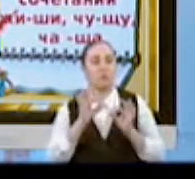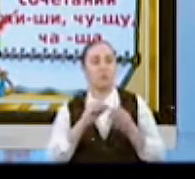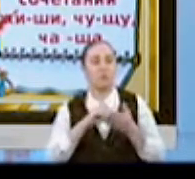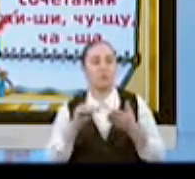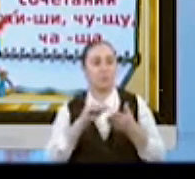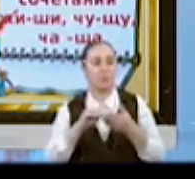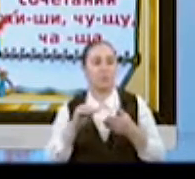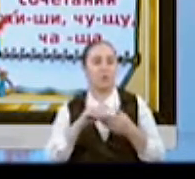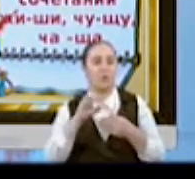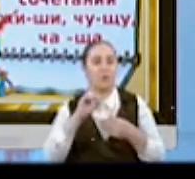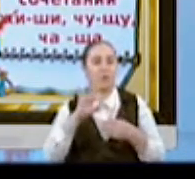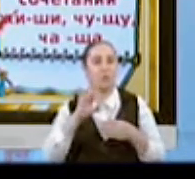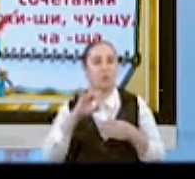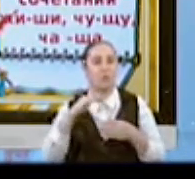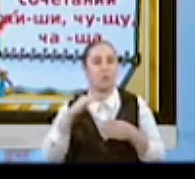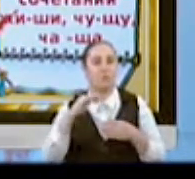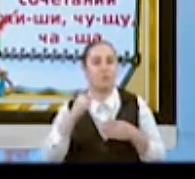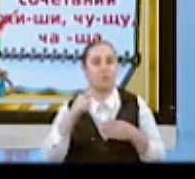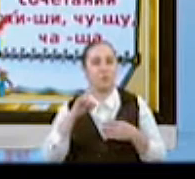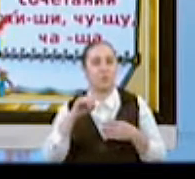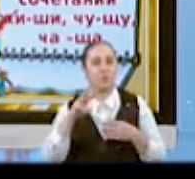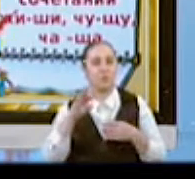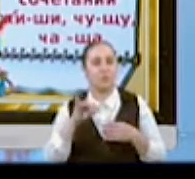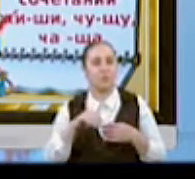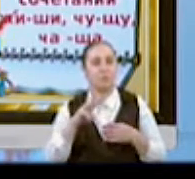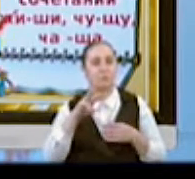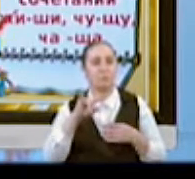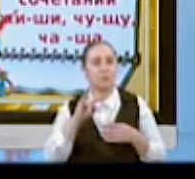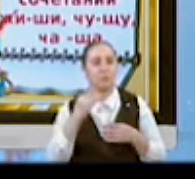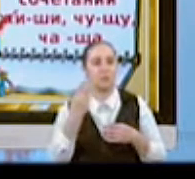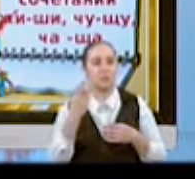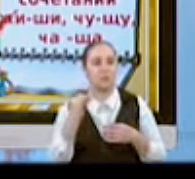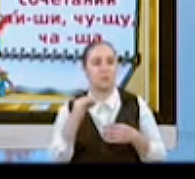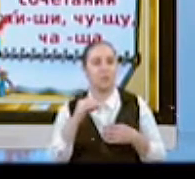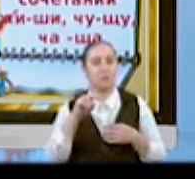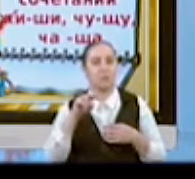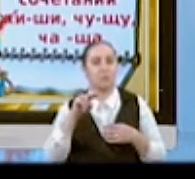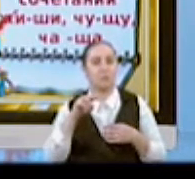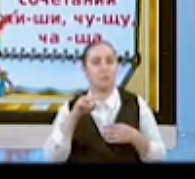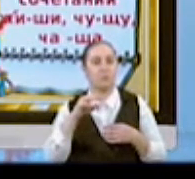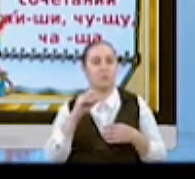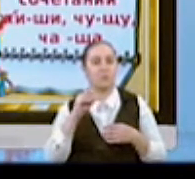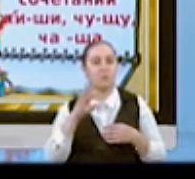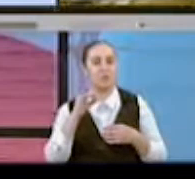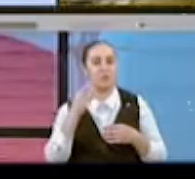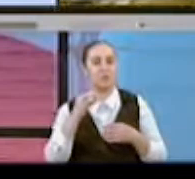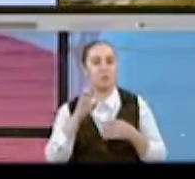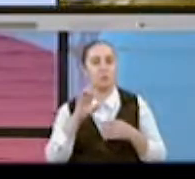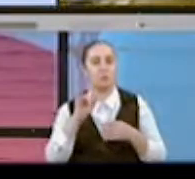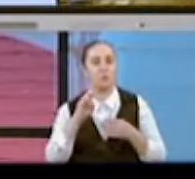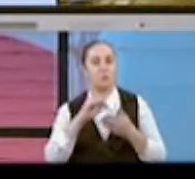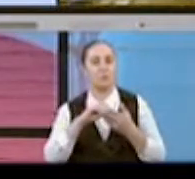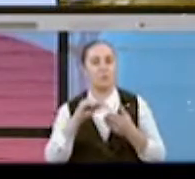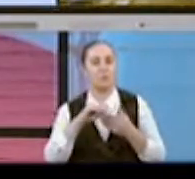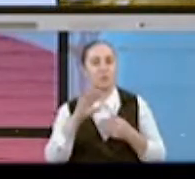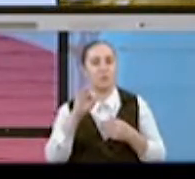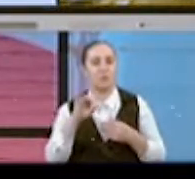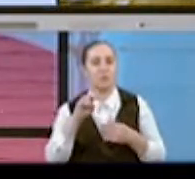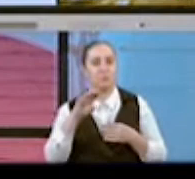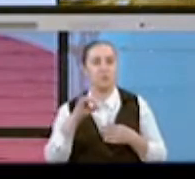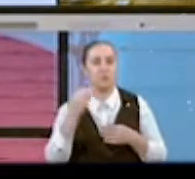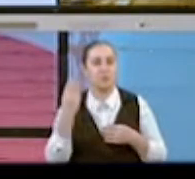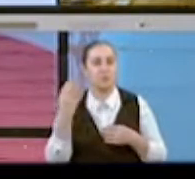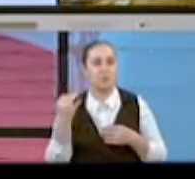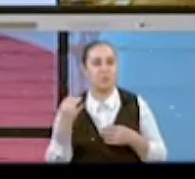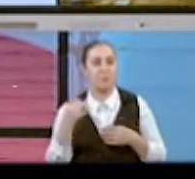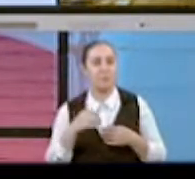правописание орфограммы «жи». «Мыши» – «жи», «ши» – пиши с буквой «и». «Пиши»,